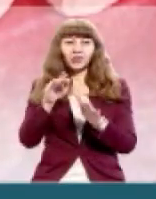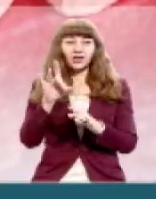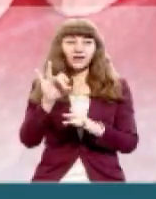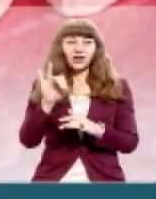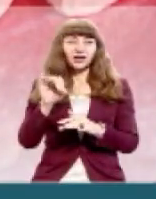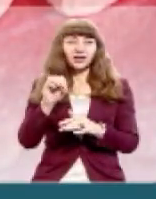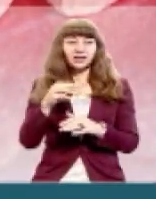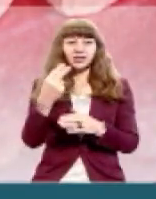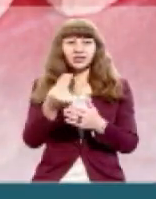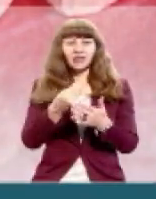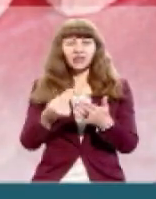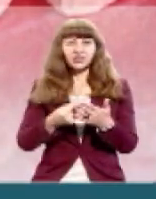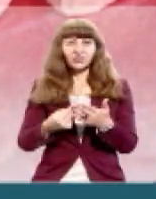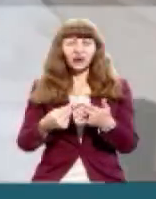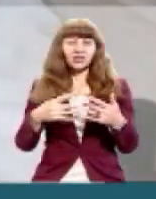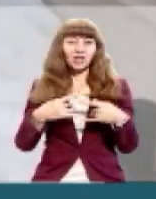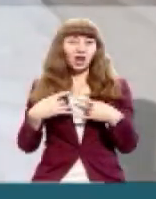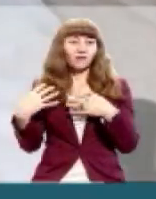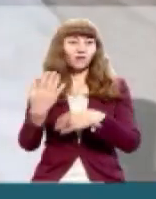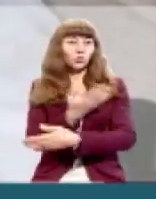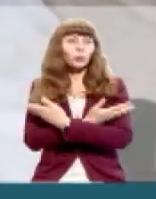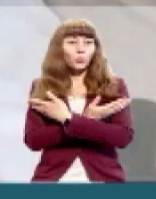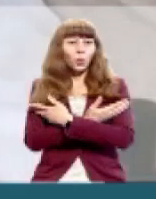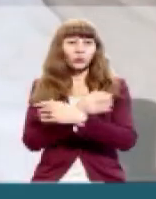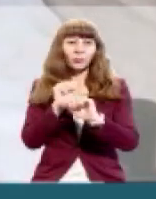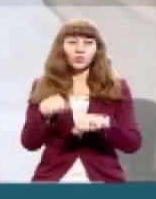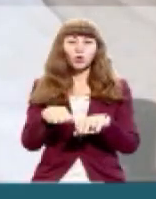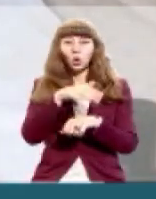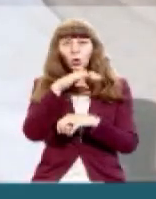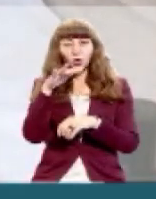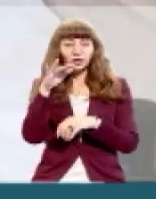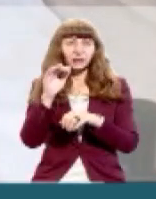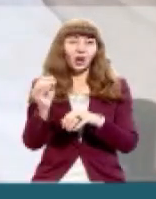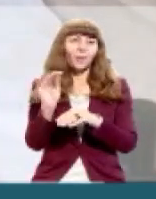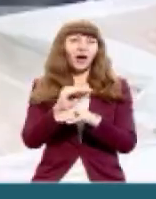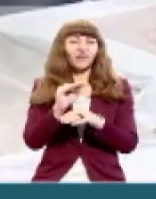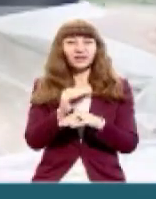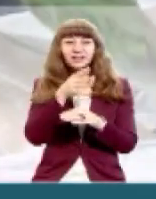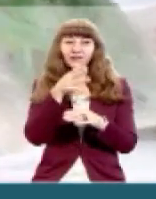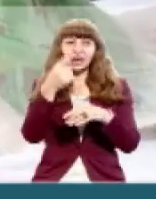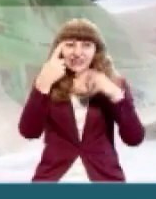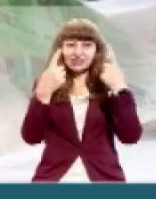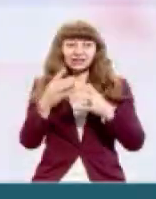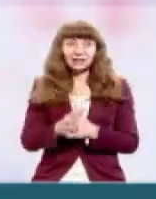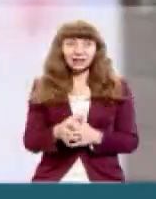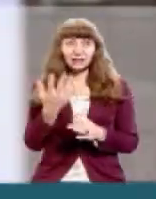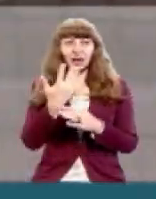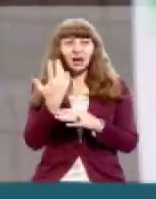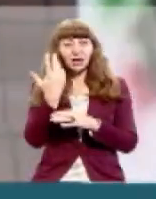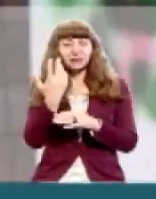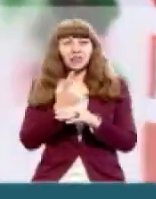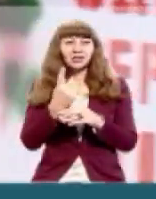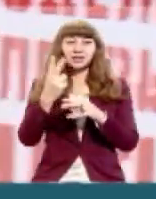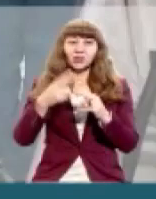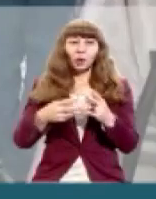Көптеген тұрғындар туындыларын өздерінің жеке элементтерімен толықтырды. Және бұл кезең аяқталғаннан соң шыққан нәтиже қатысушылардың өздеріне сыйлық